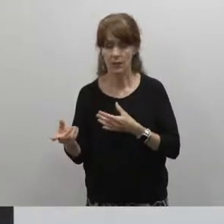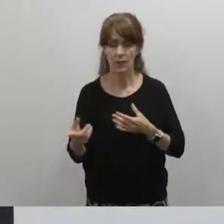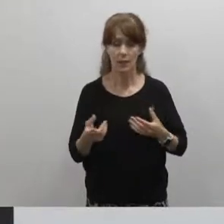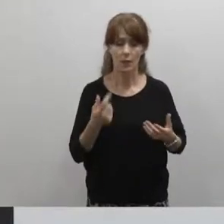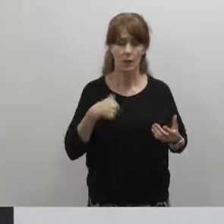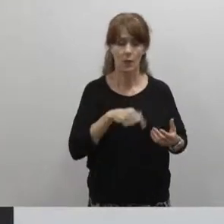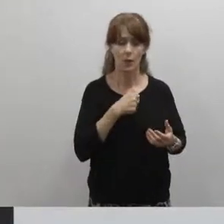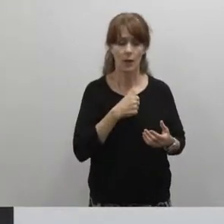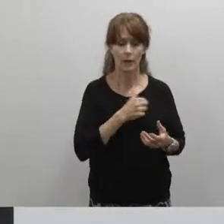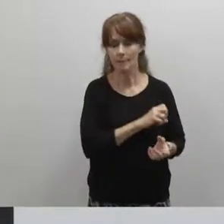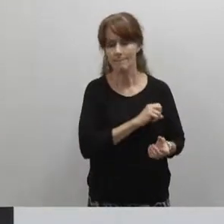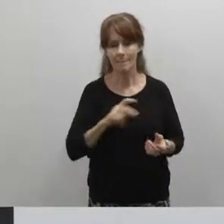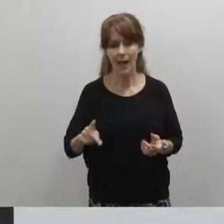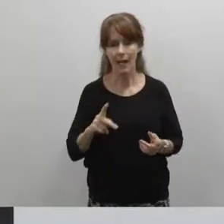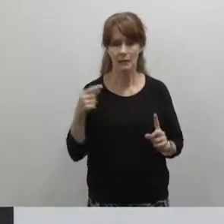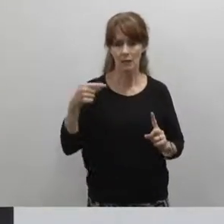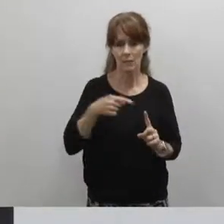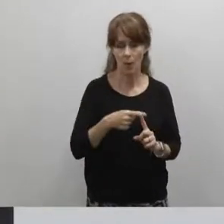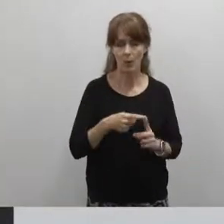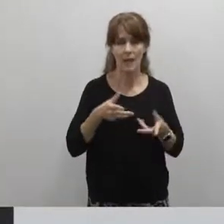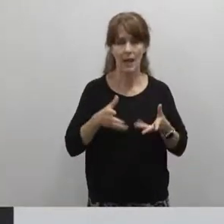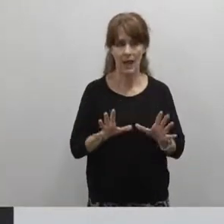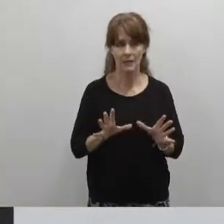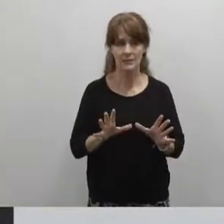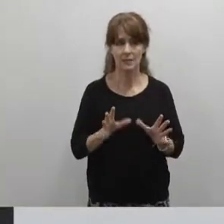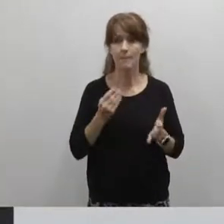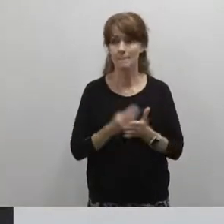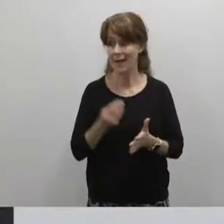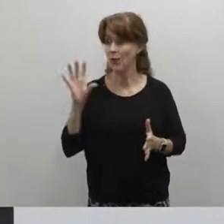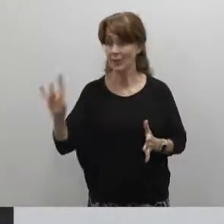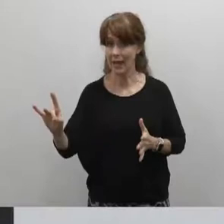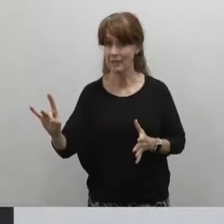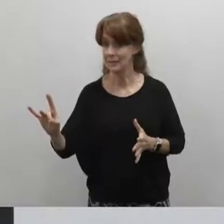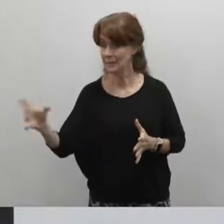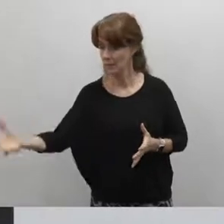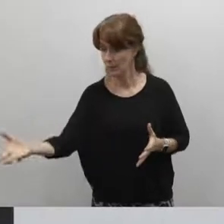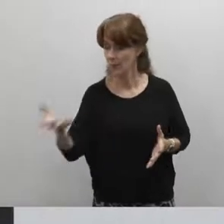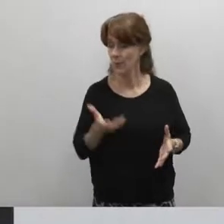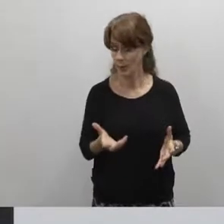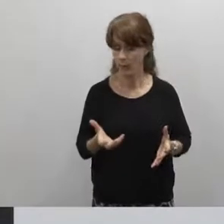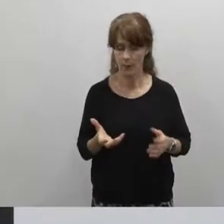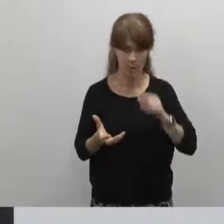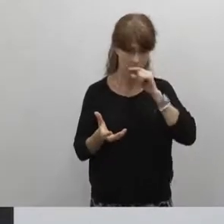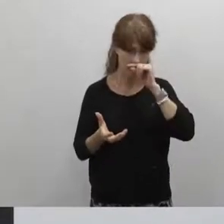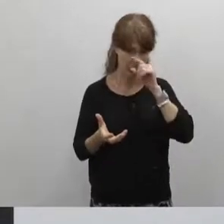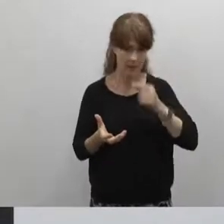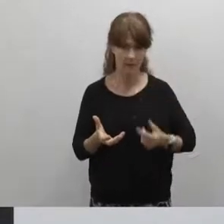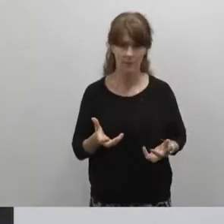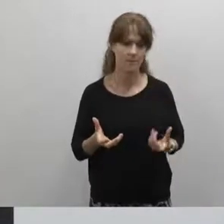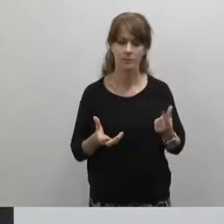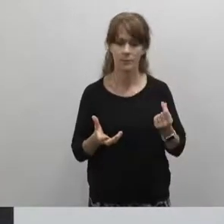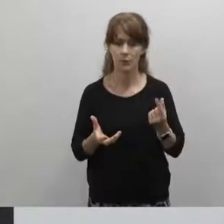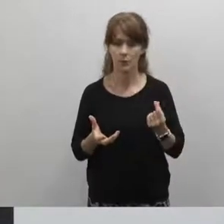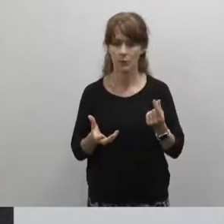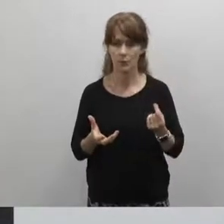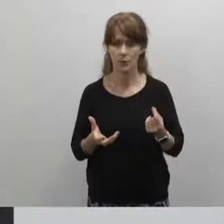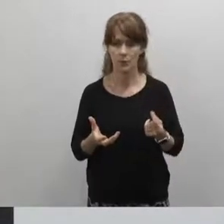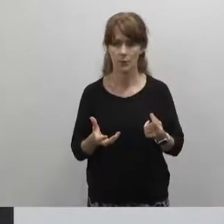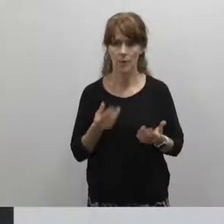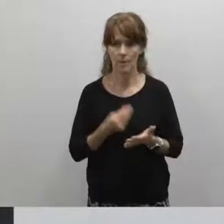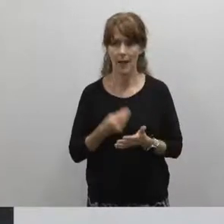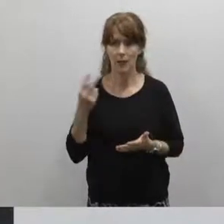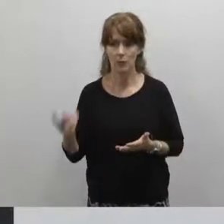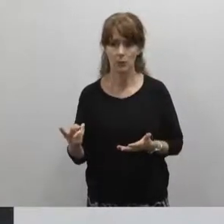cứ miên làn tại phòng bảy thế này chỉ làn prao tham phố an để dựng ai tỉnh